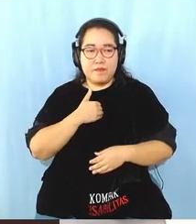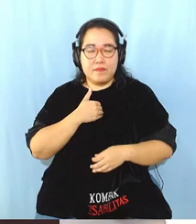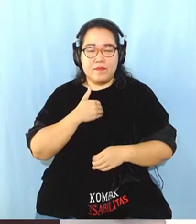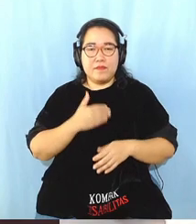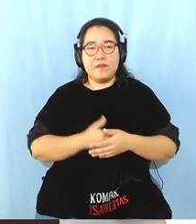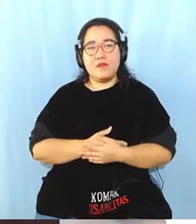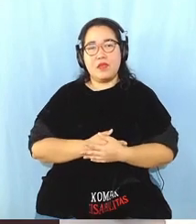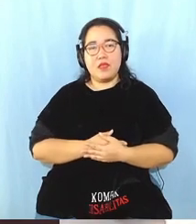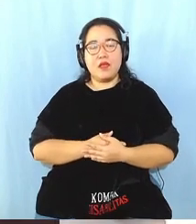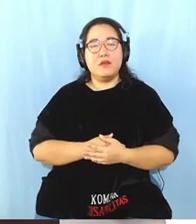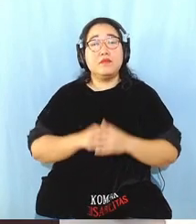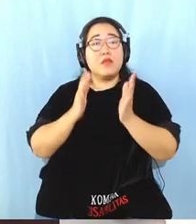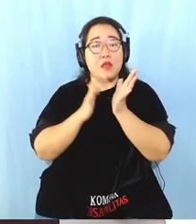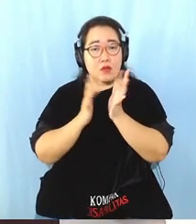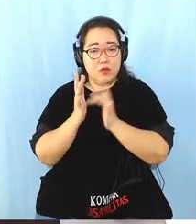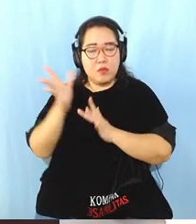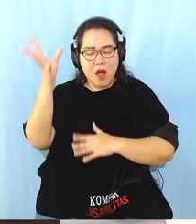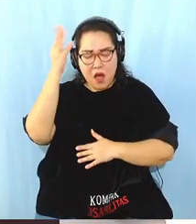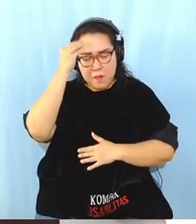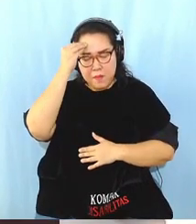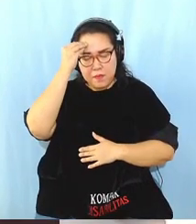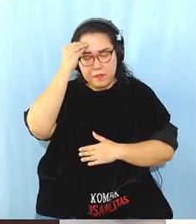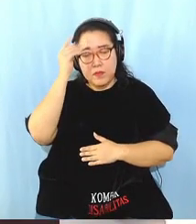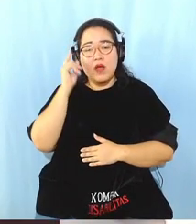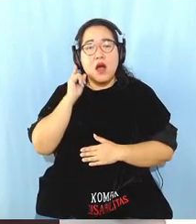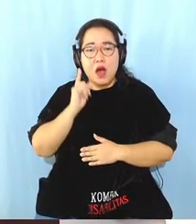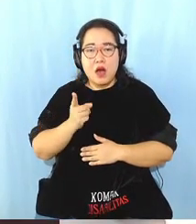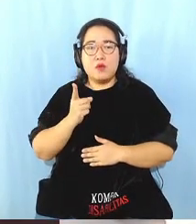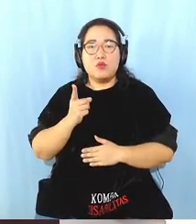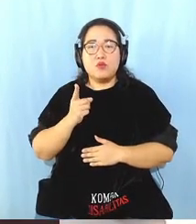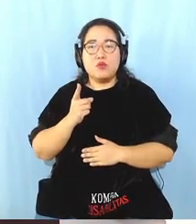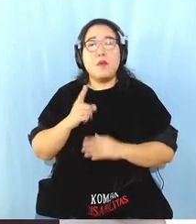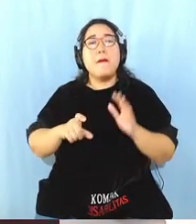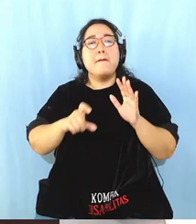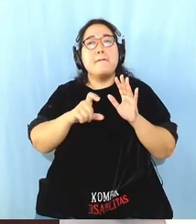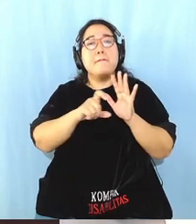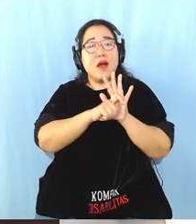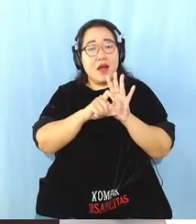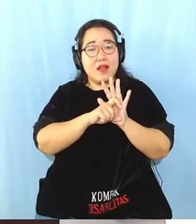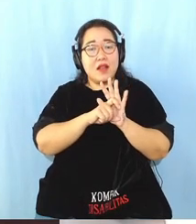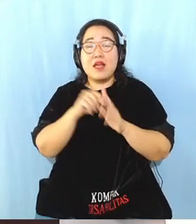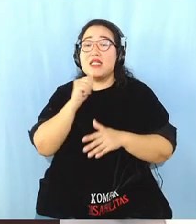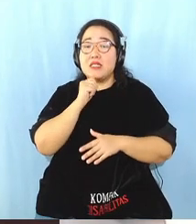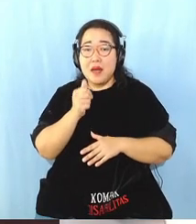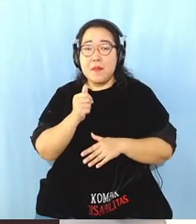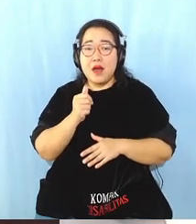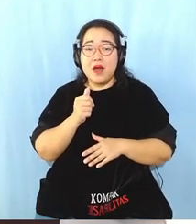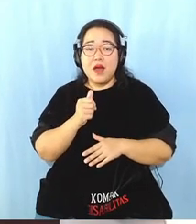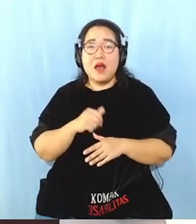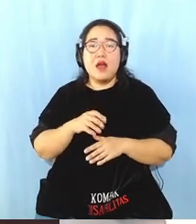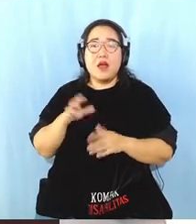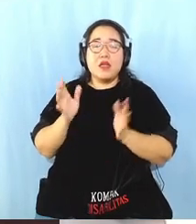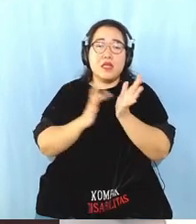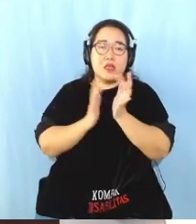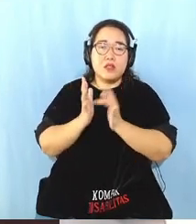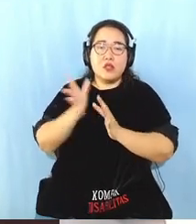ketersempitan, keterbatasan. Tatkala dia tidak tahu apa-apa lagi yang harus dia lakukan kecuali